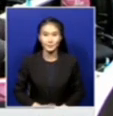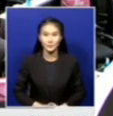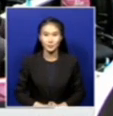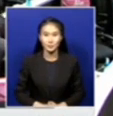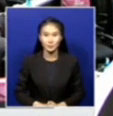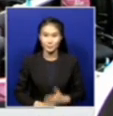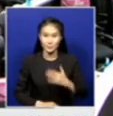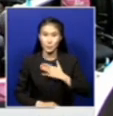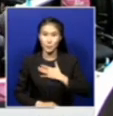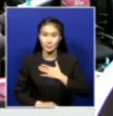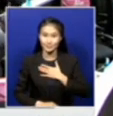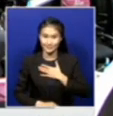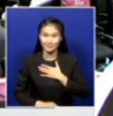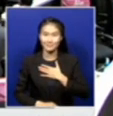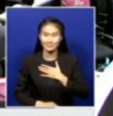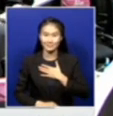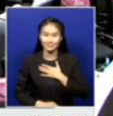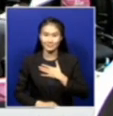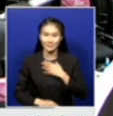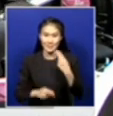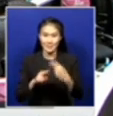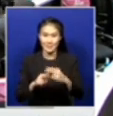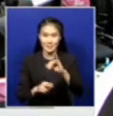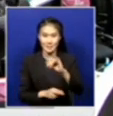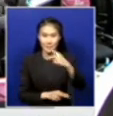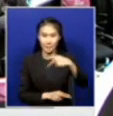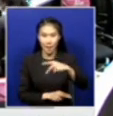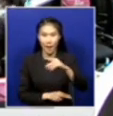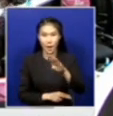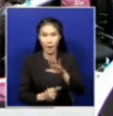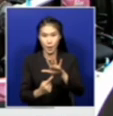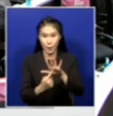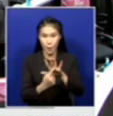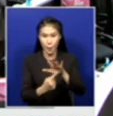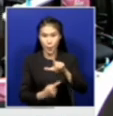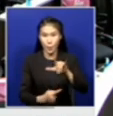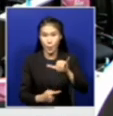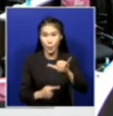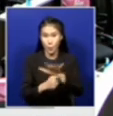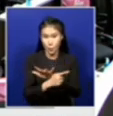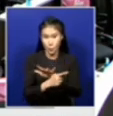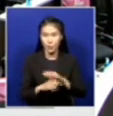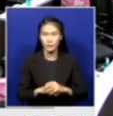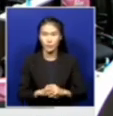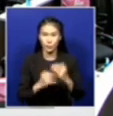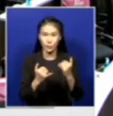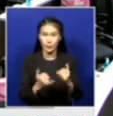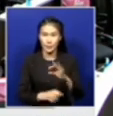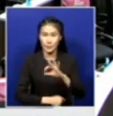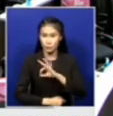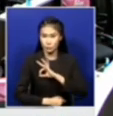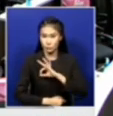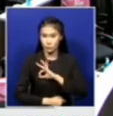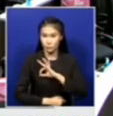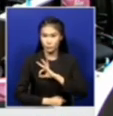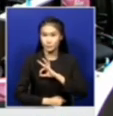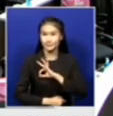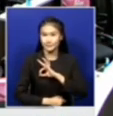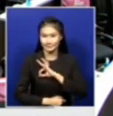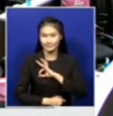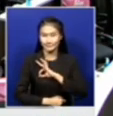กับผมนายไพบูลย์นิติตะวันในฐานะเป็นสมาชิ